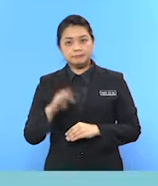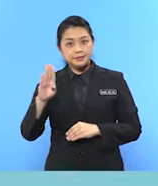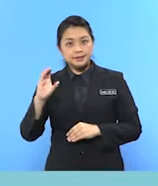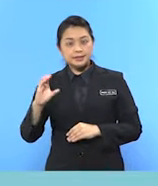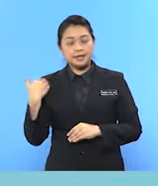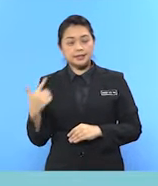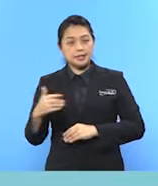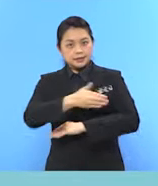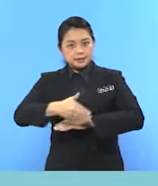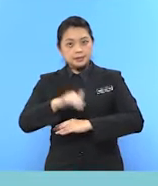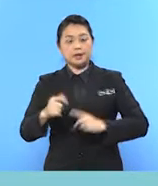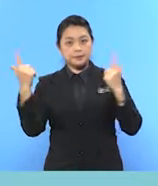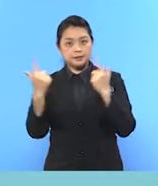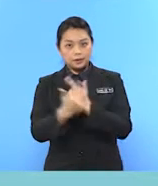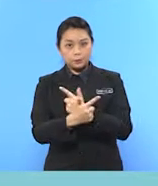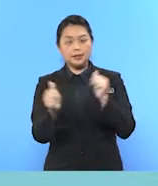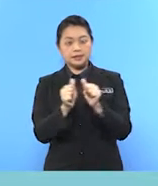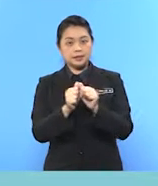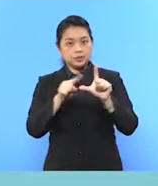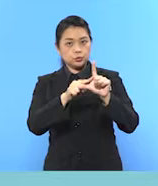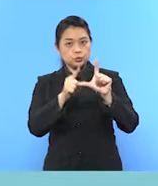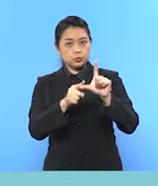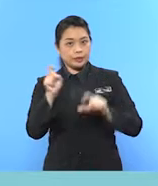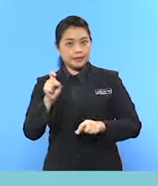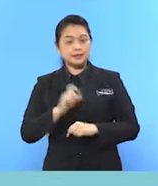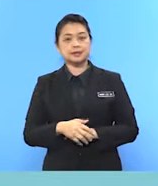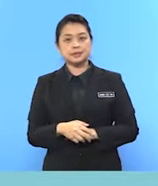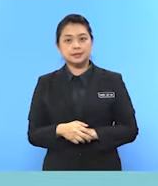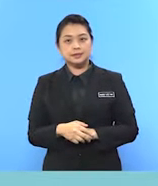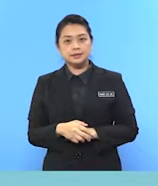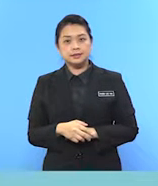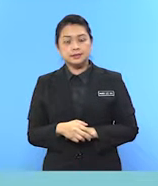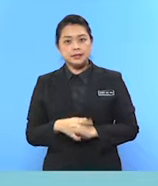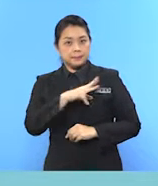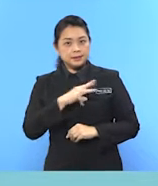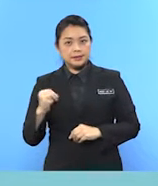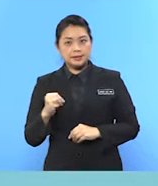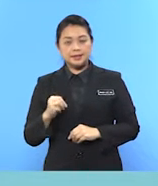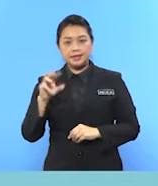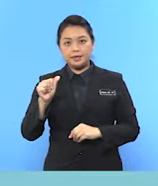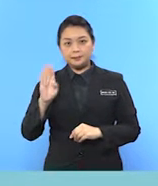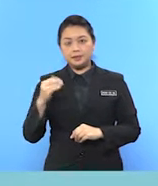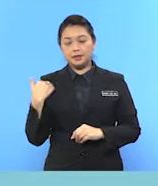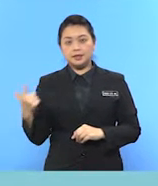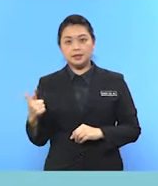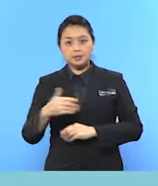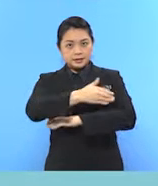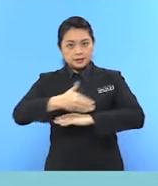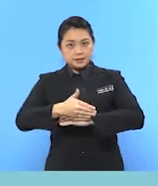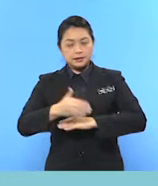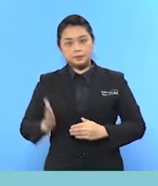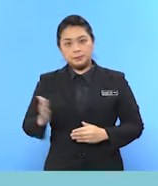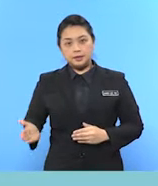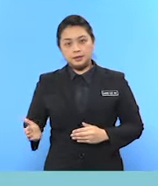BC ialah sisi yang bertentangan dengan sudut tirus X, manakala AB ialah